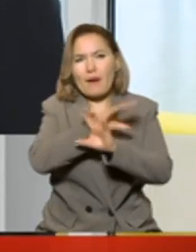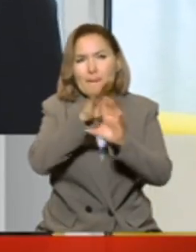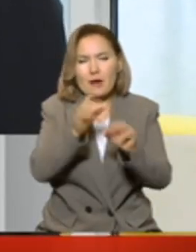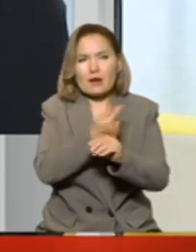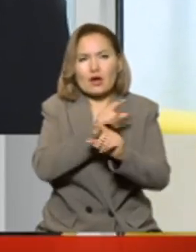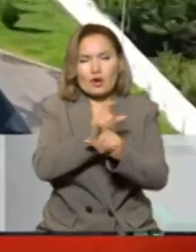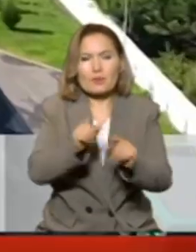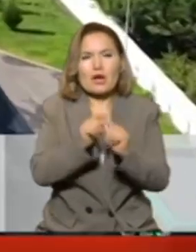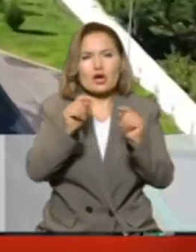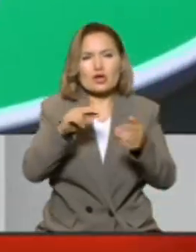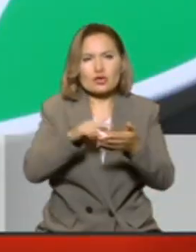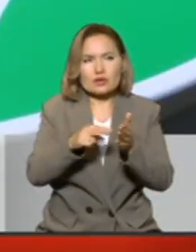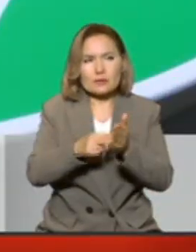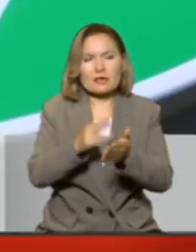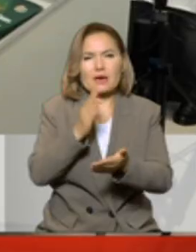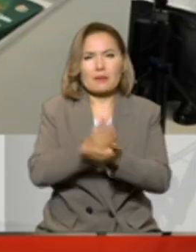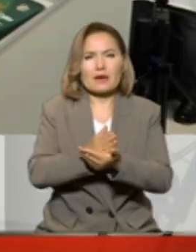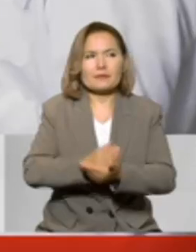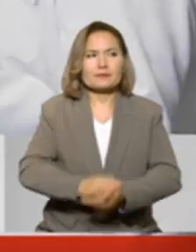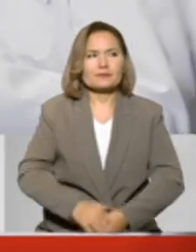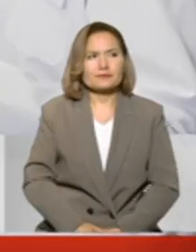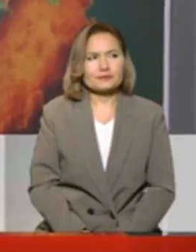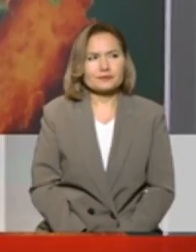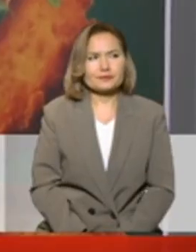жоспарланғанын жеткізді.